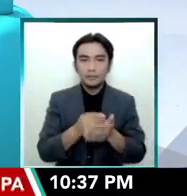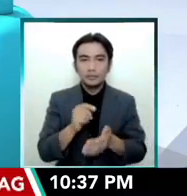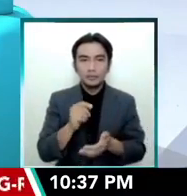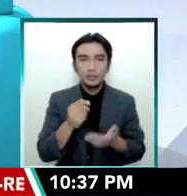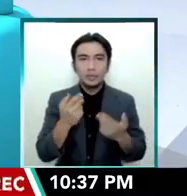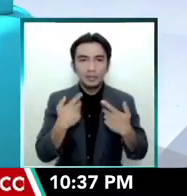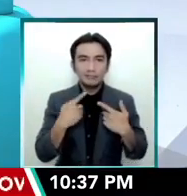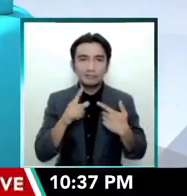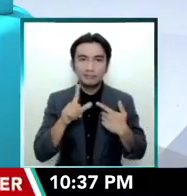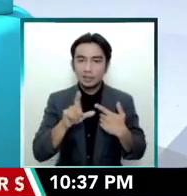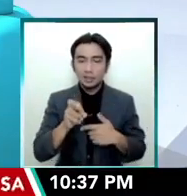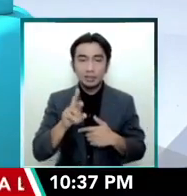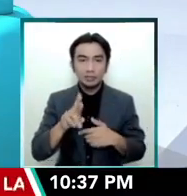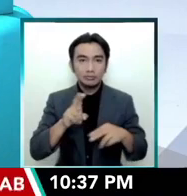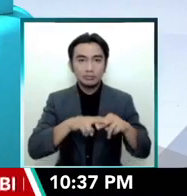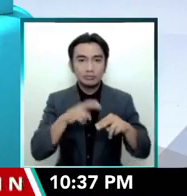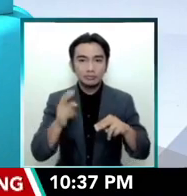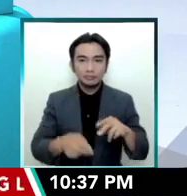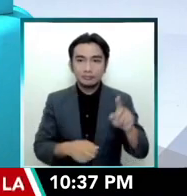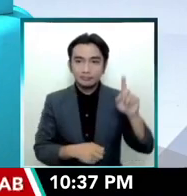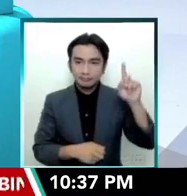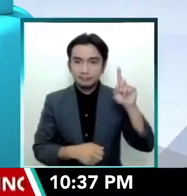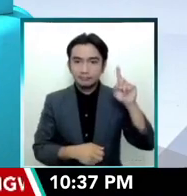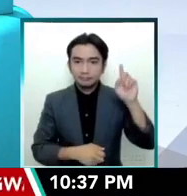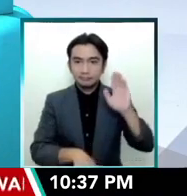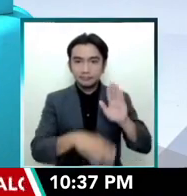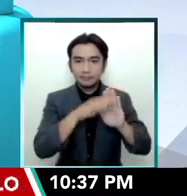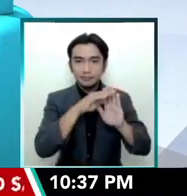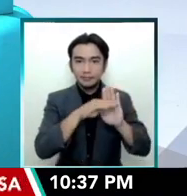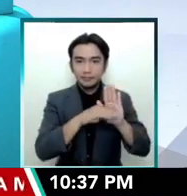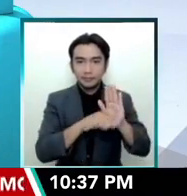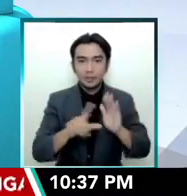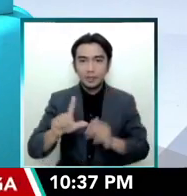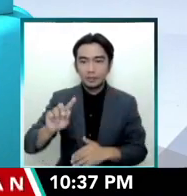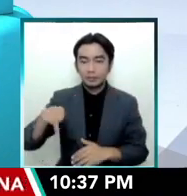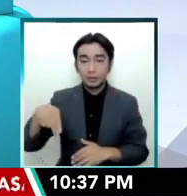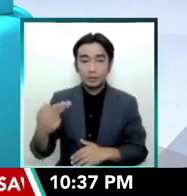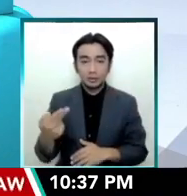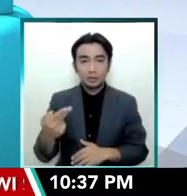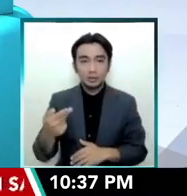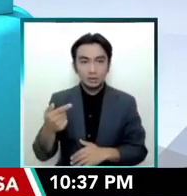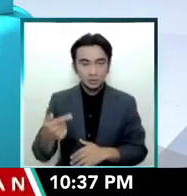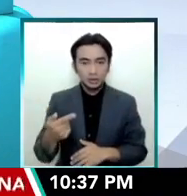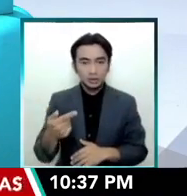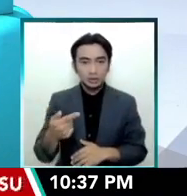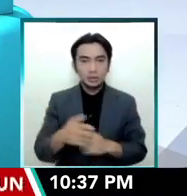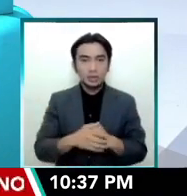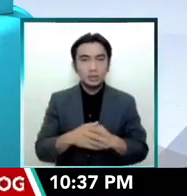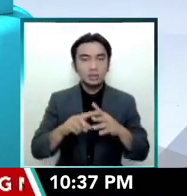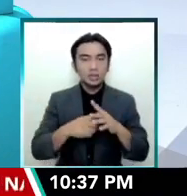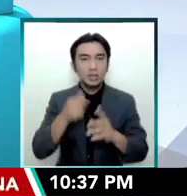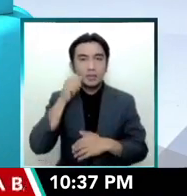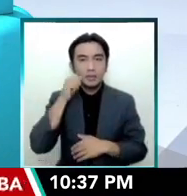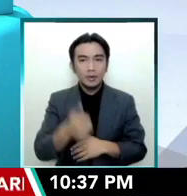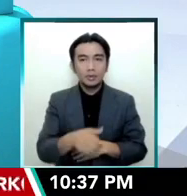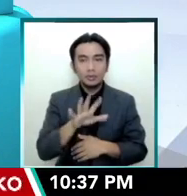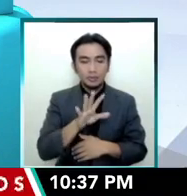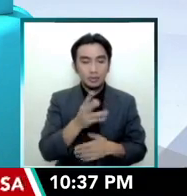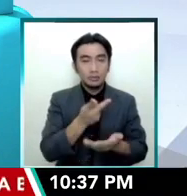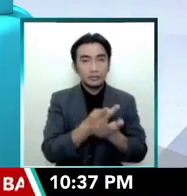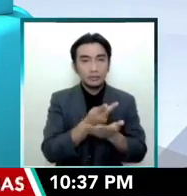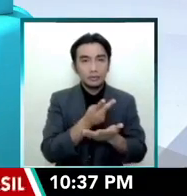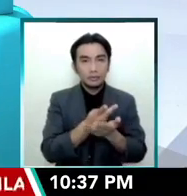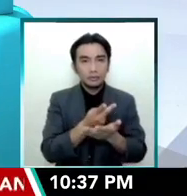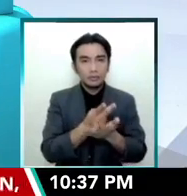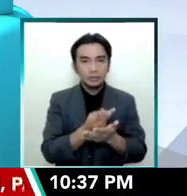LPG ng Petron Corporation at Phoenix LPG Philippines bukas. Mahigit 5 pesos kada litro naman ang tapyas sa